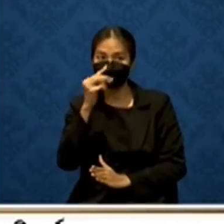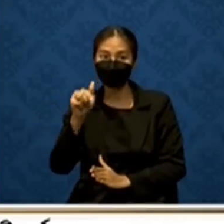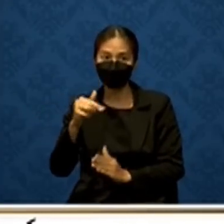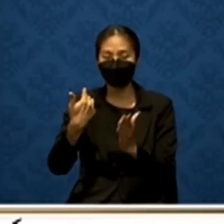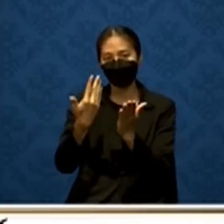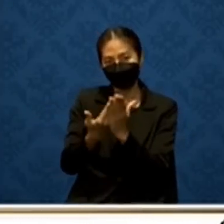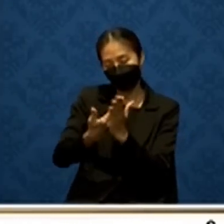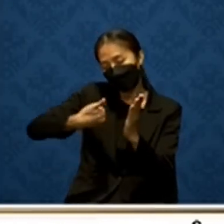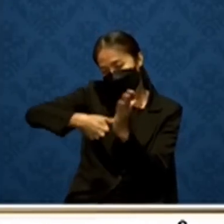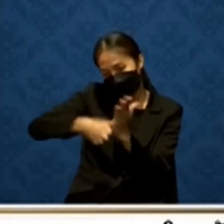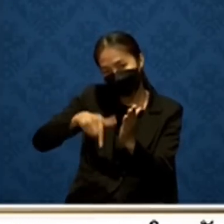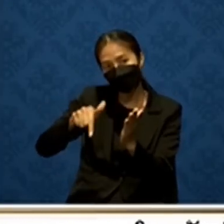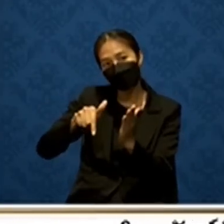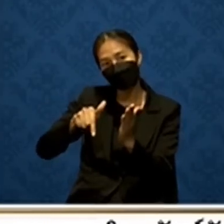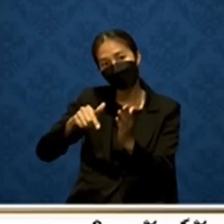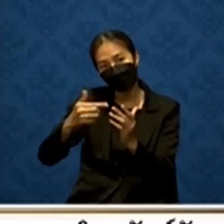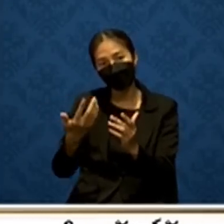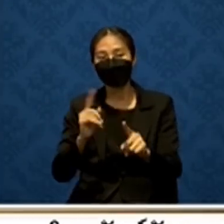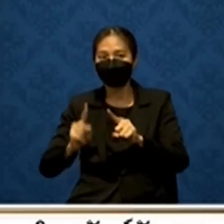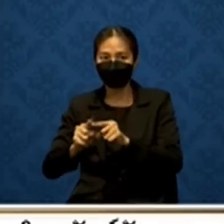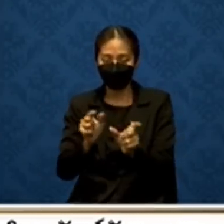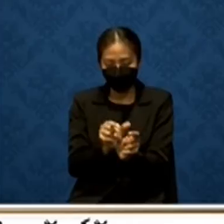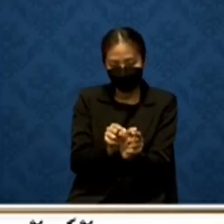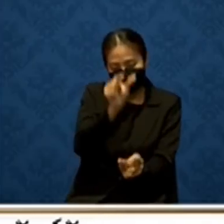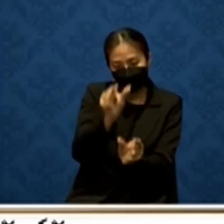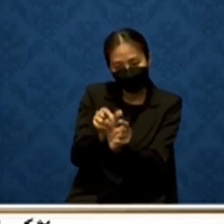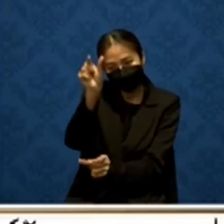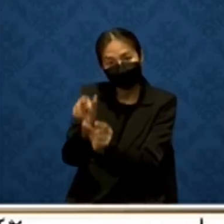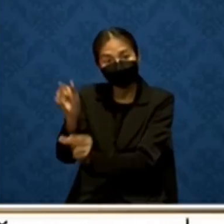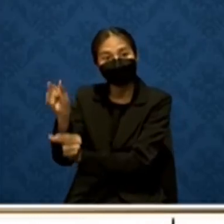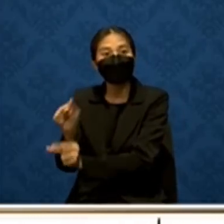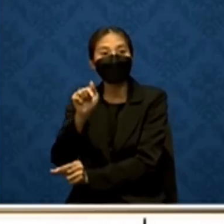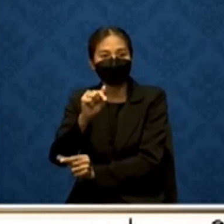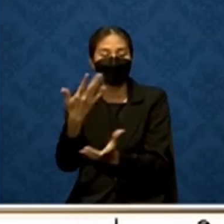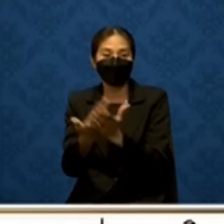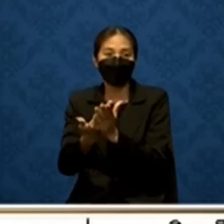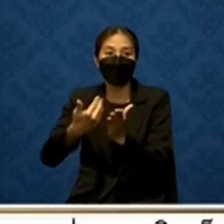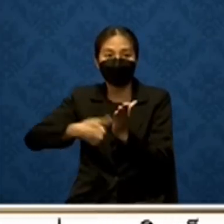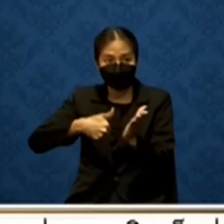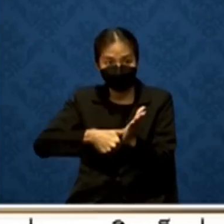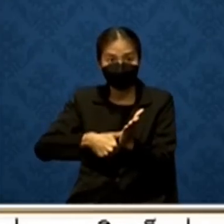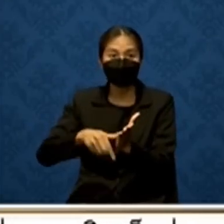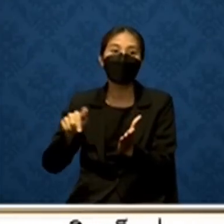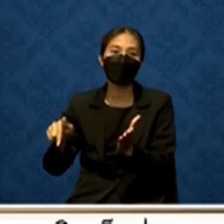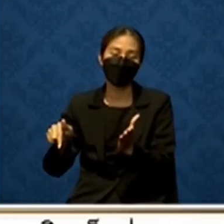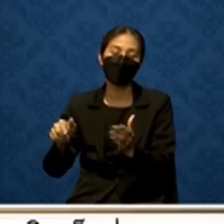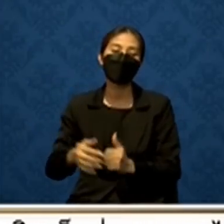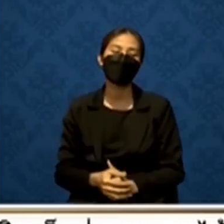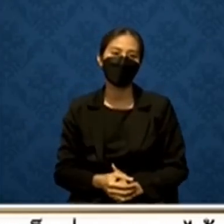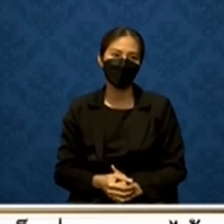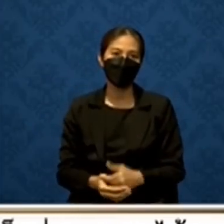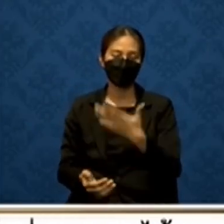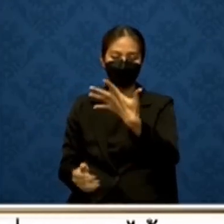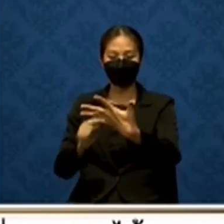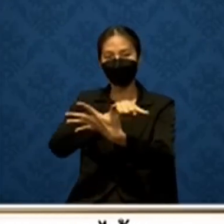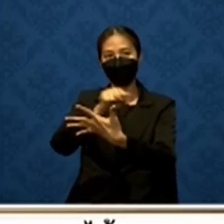มลค่าเพิ่มภาษีเงิได้ติบบคล ภาษีการขายเฉพาะ ภาษีเงินได้บุคคลธรมดา ภาษีธรกเฉพาะ ทั้ง 5